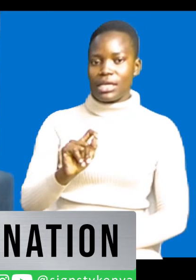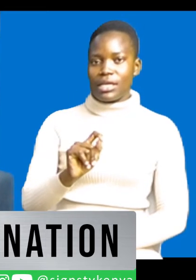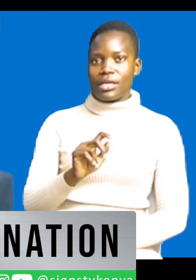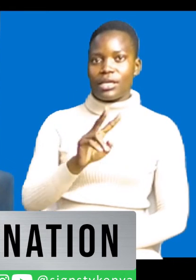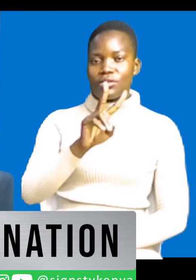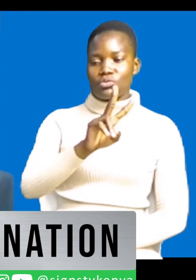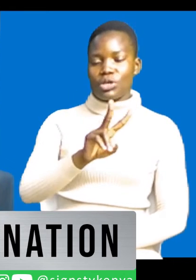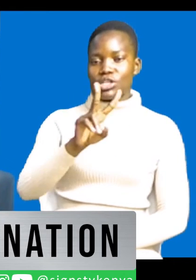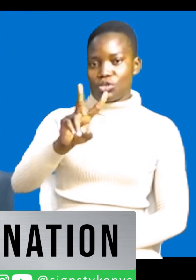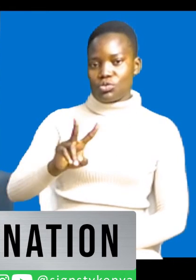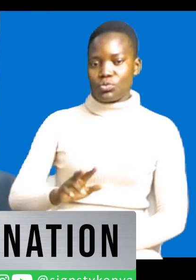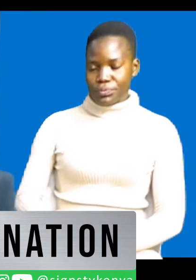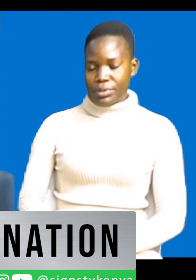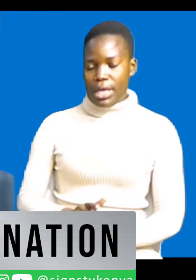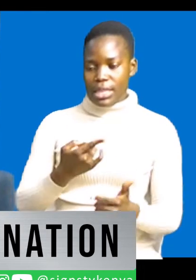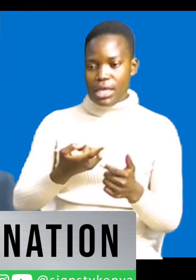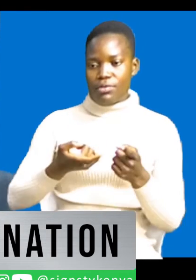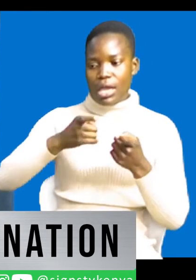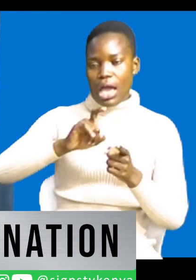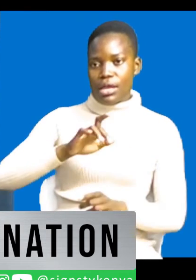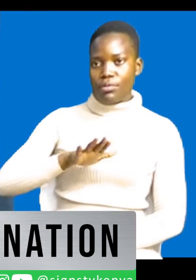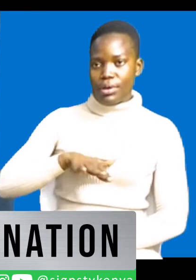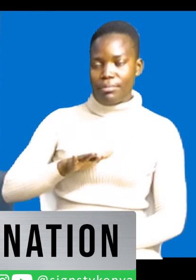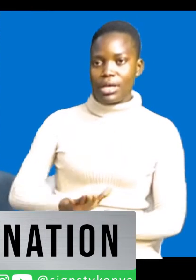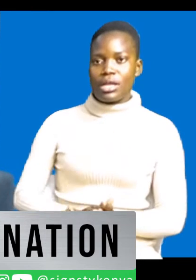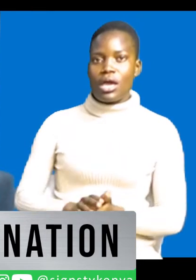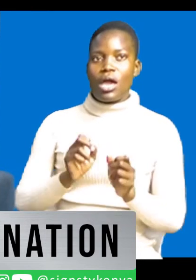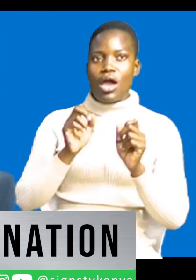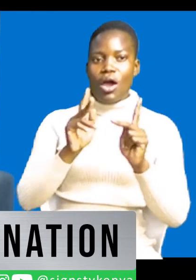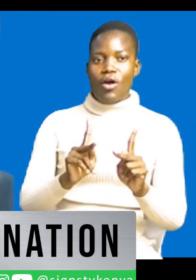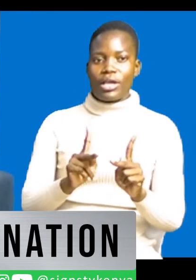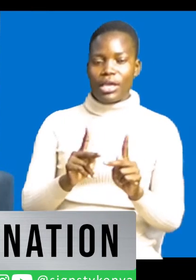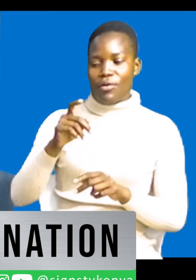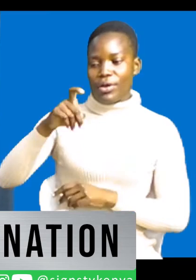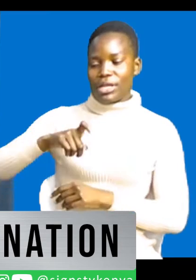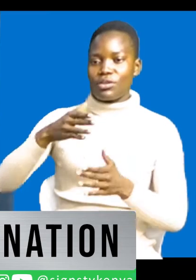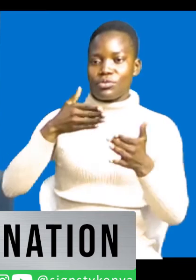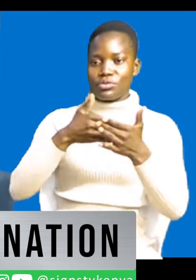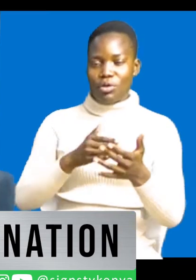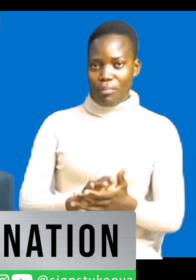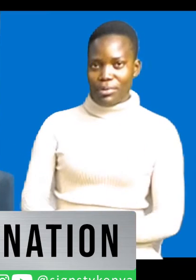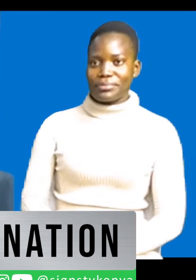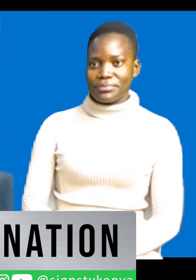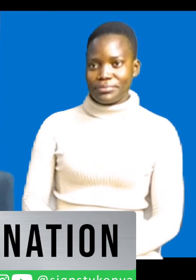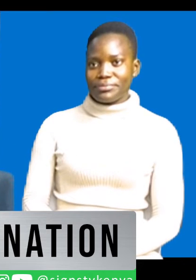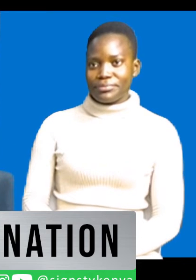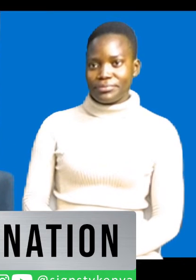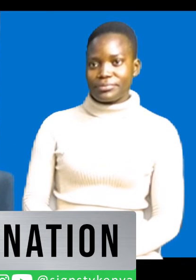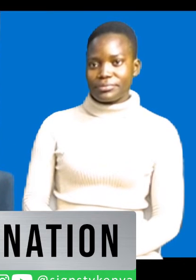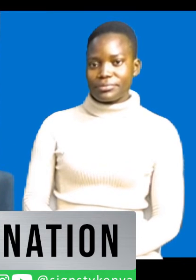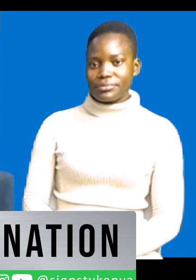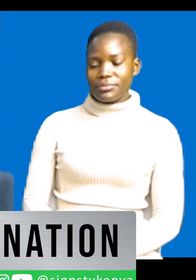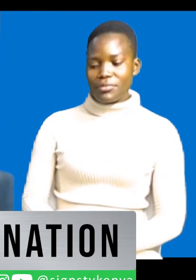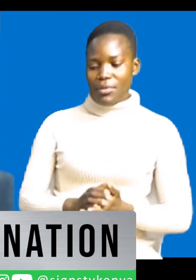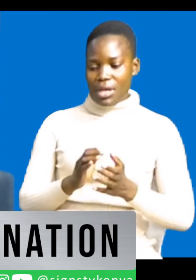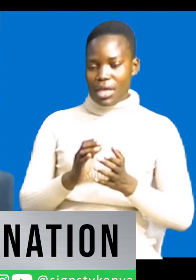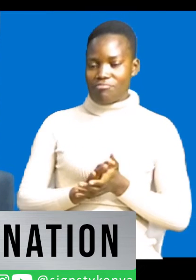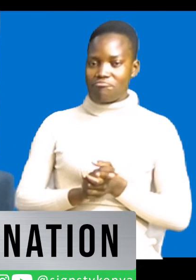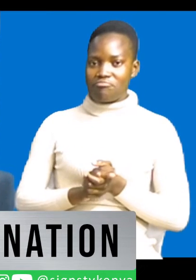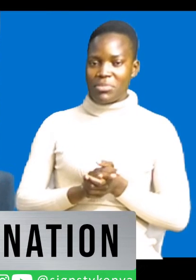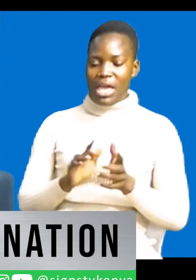alafu tuseme imeisha. Yes. Well, we need to stop. Yes. Ethnically